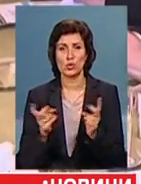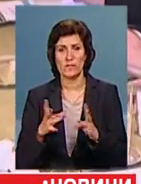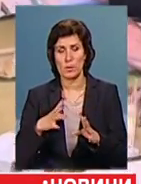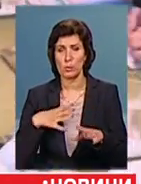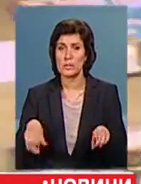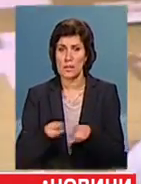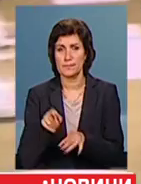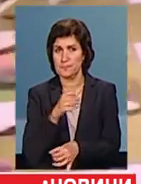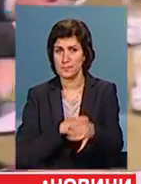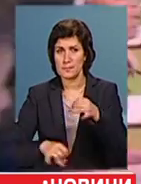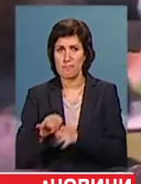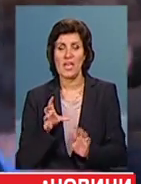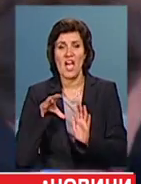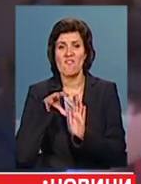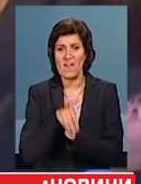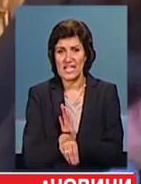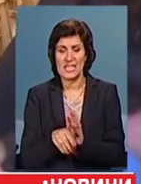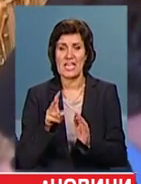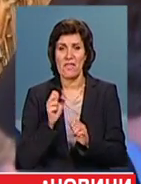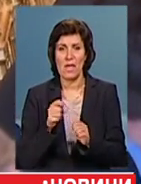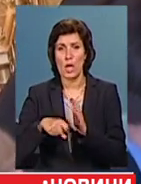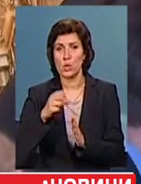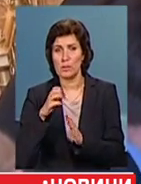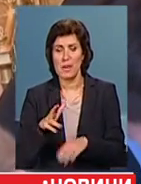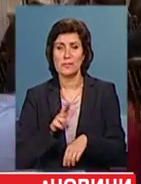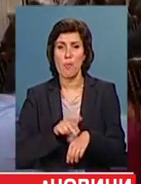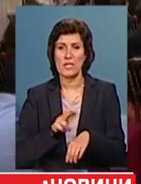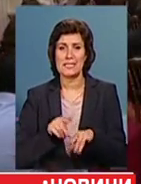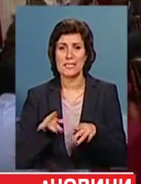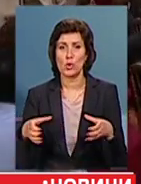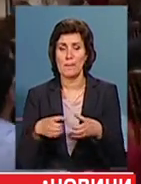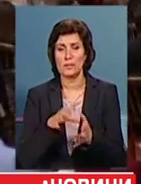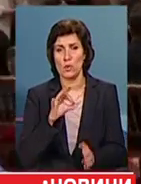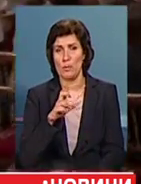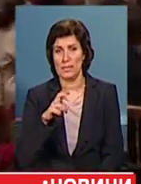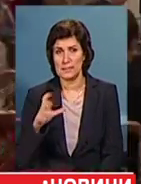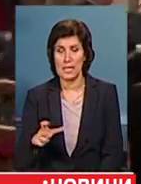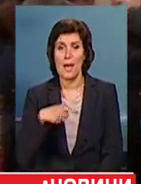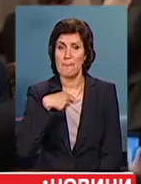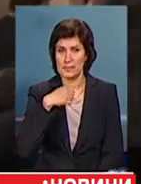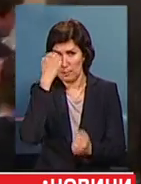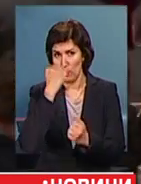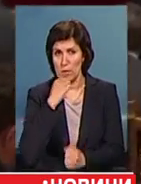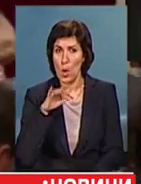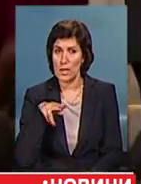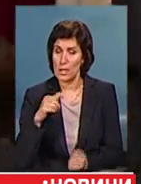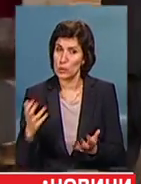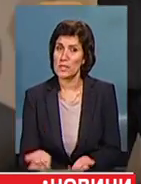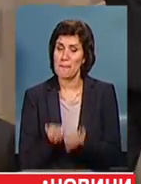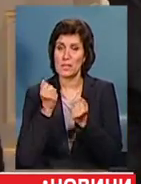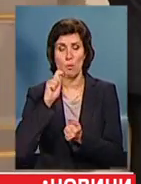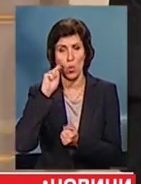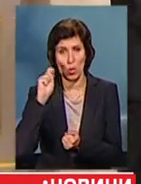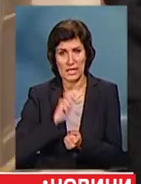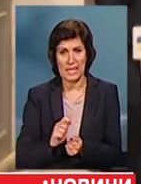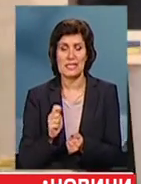було б також обговорити введення на Донбас поліцейської місії ОБСЄ. Президент подякував Оланду за підтримку України в різних